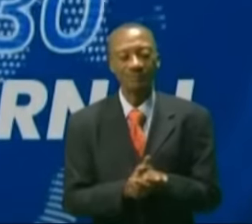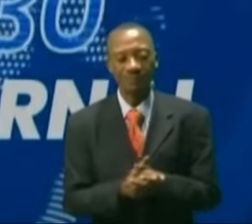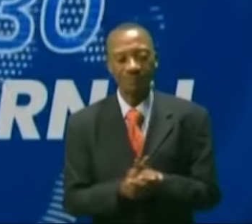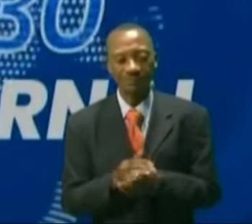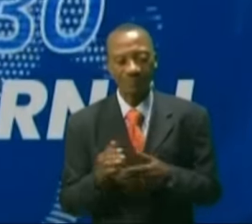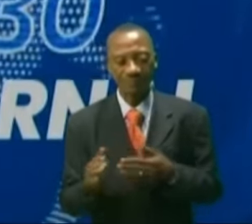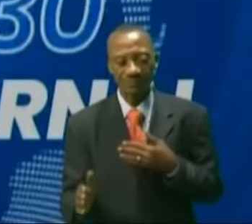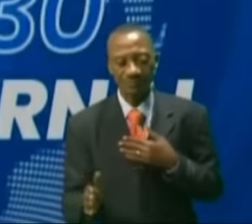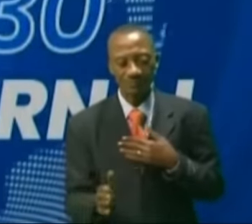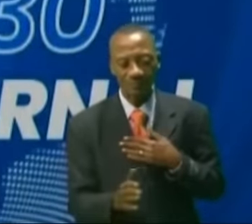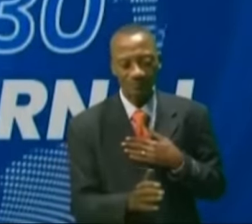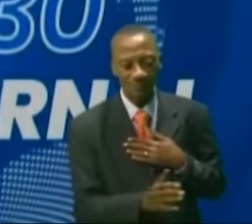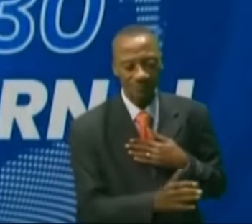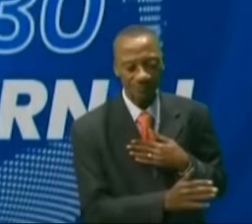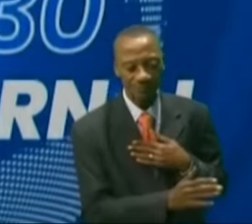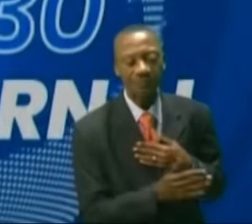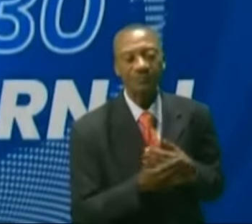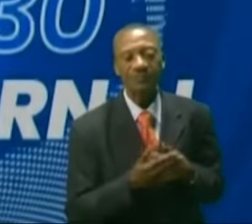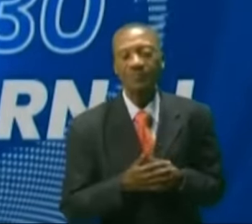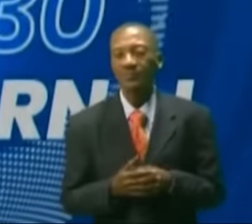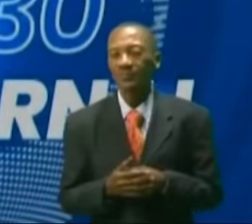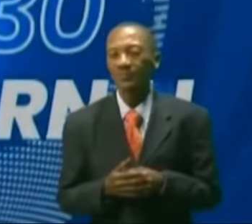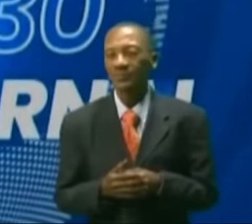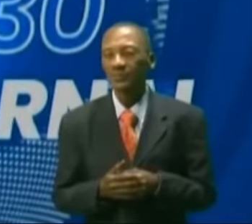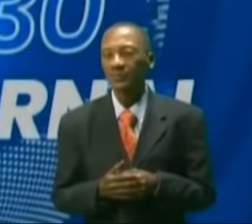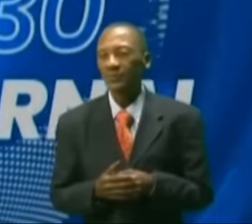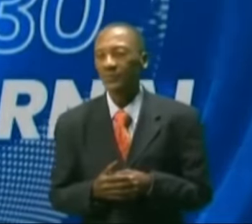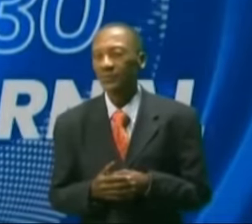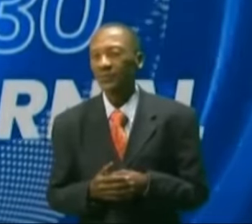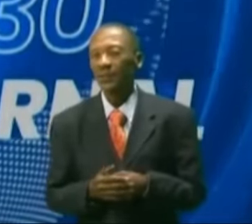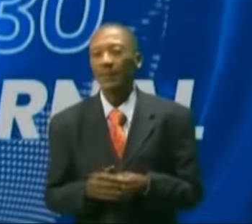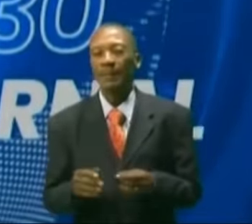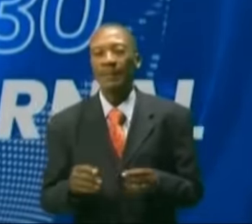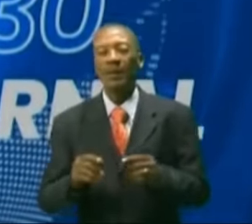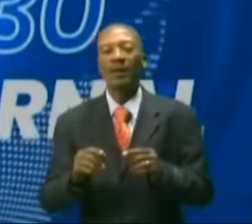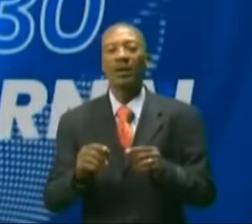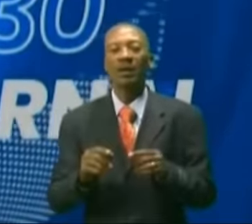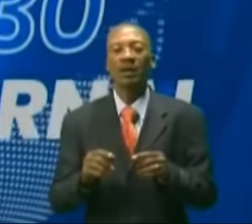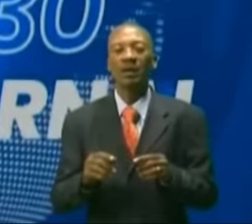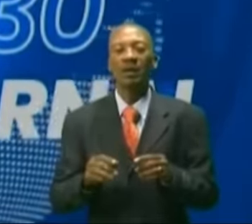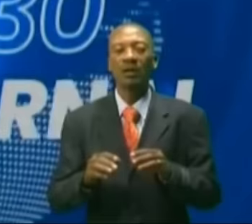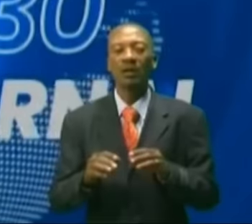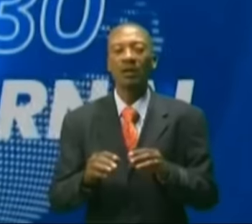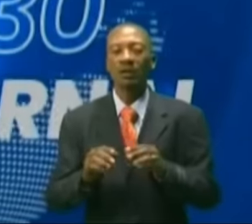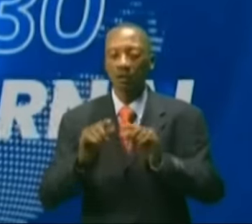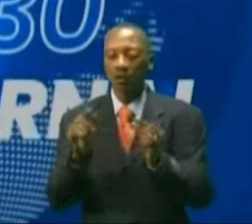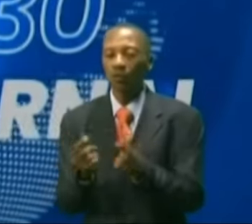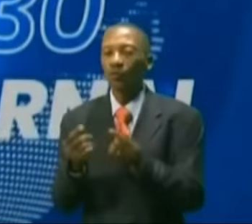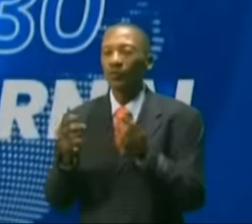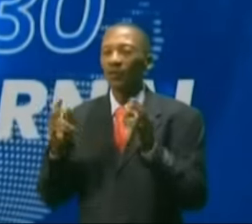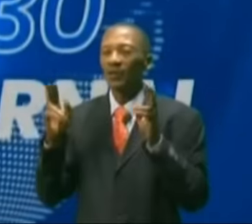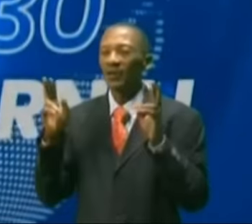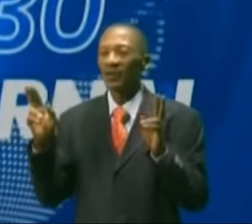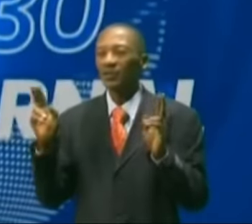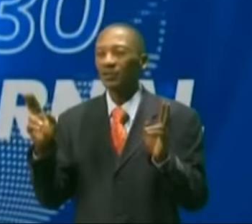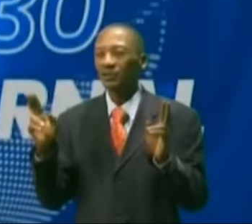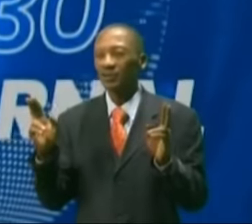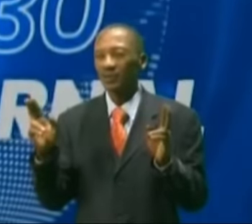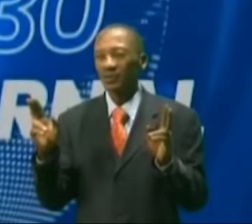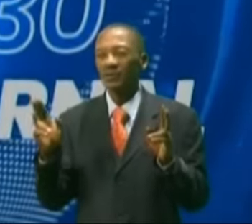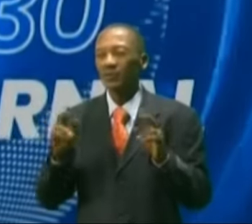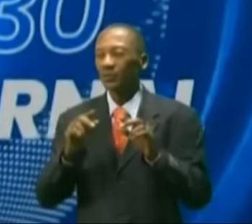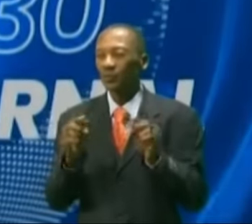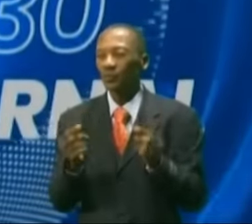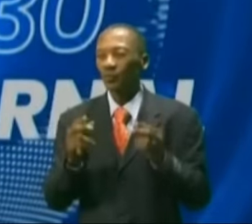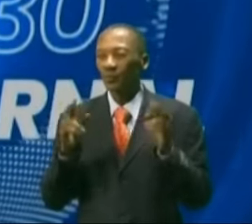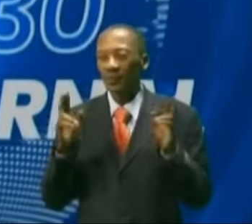Nul n'est au-dessus de la loi. Les confessions religieuses sont appelées à l'observance des dispositions légales. Les ministres